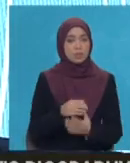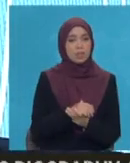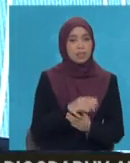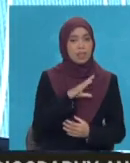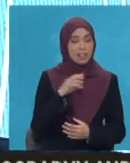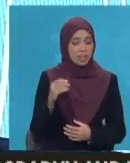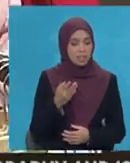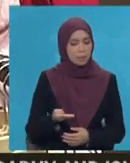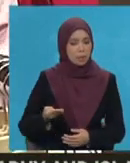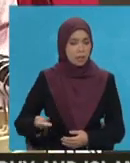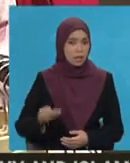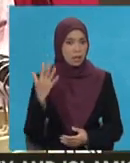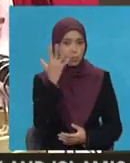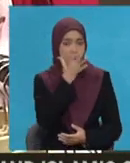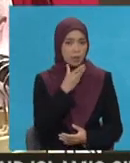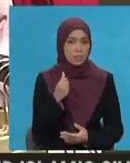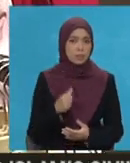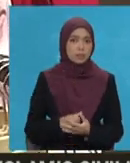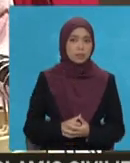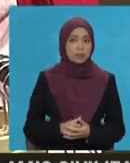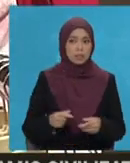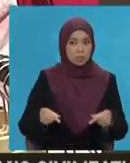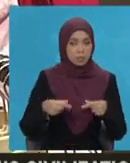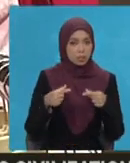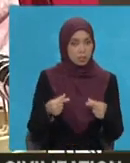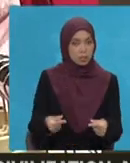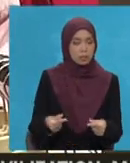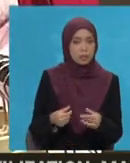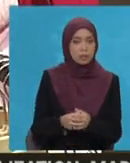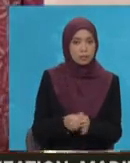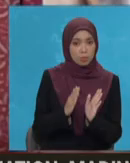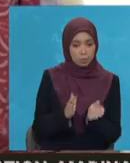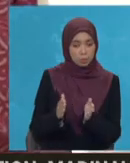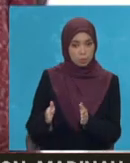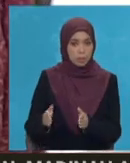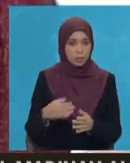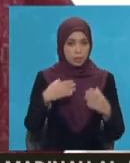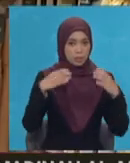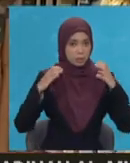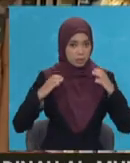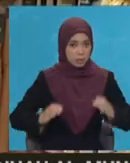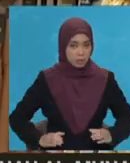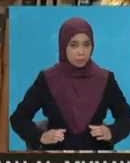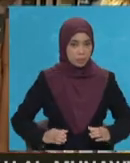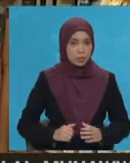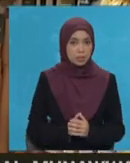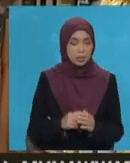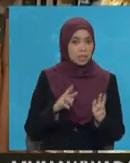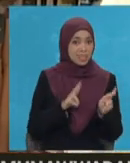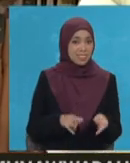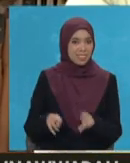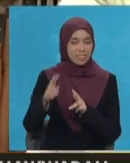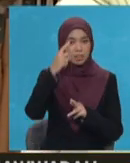diarahkan bagi menawarkan perhematan terus kepada pelanggan Selain sebagai persediaan musim perayaan dengan tema fashion